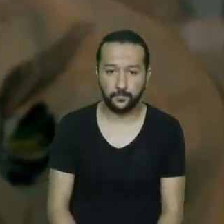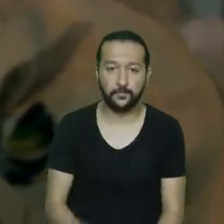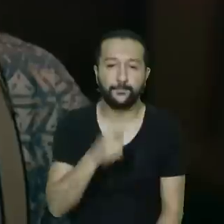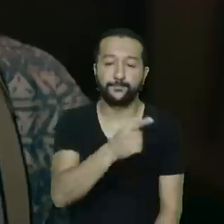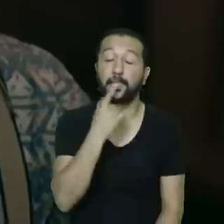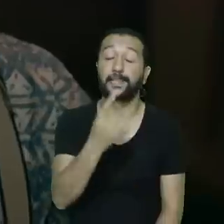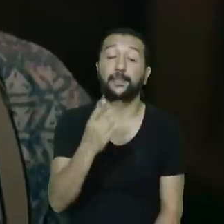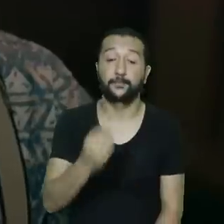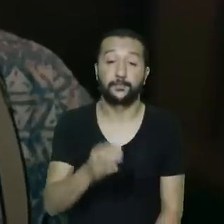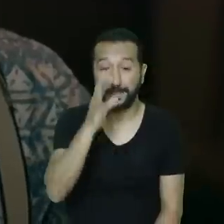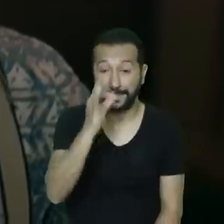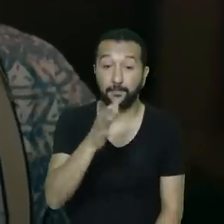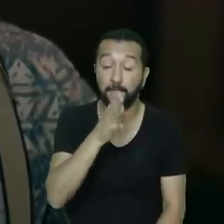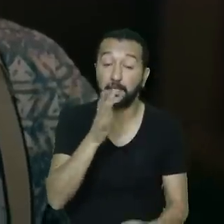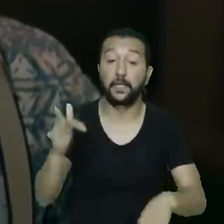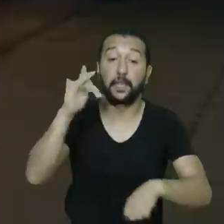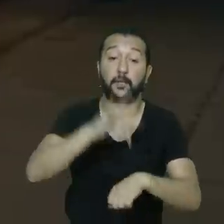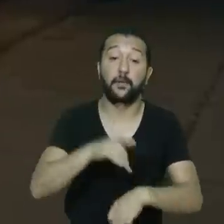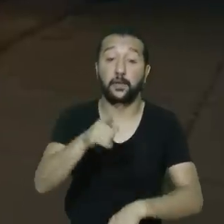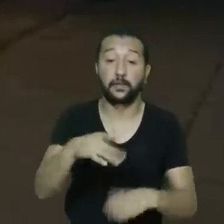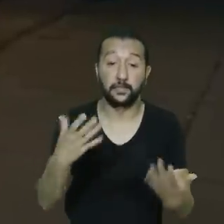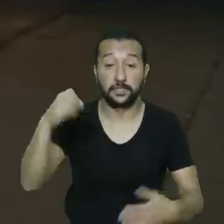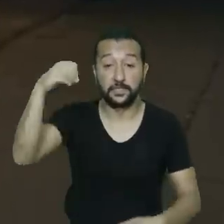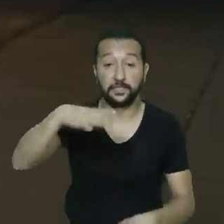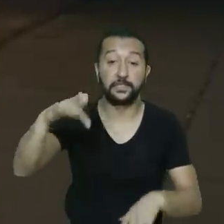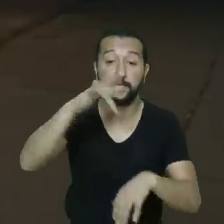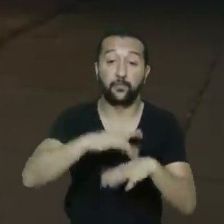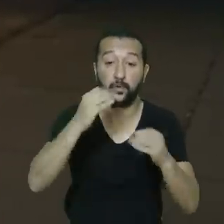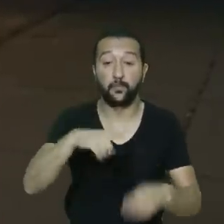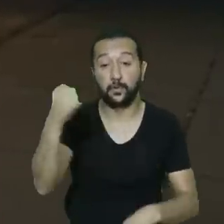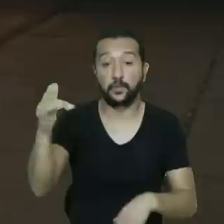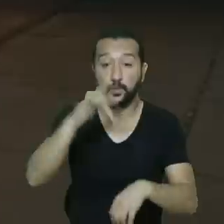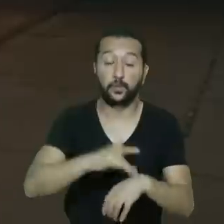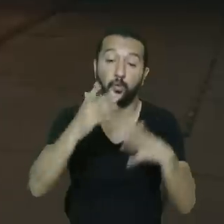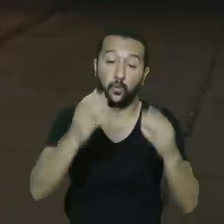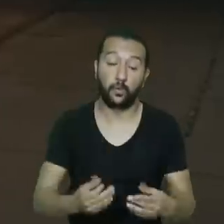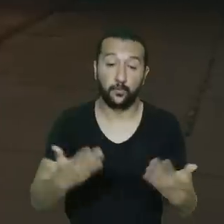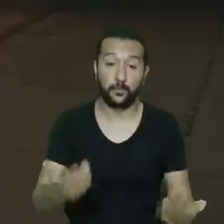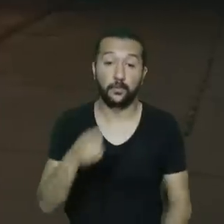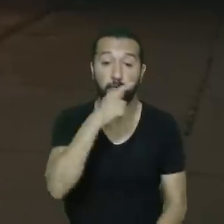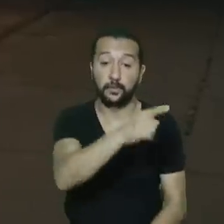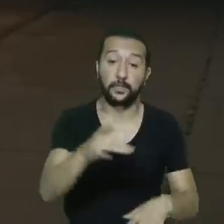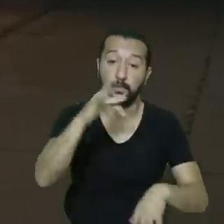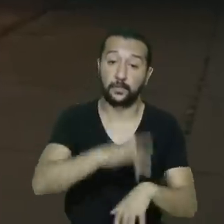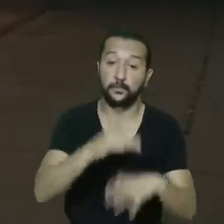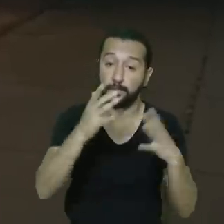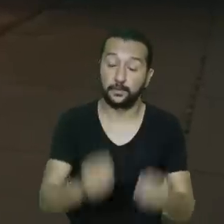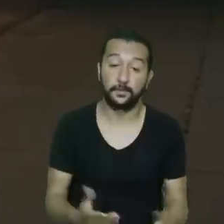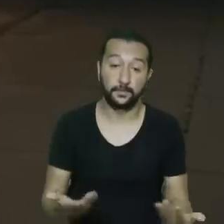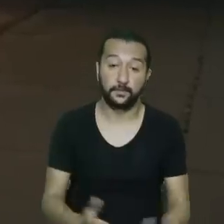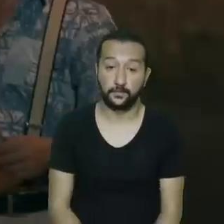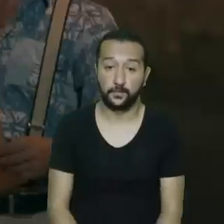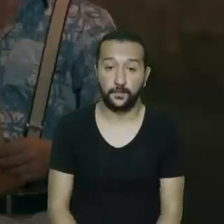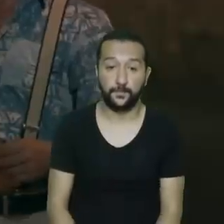Şey dedim, kim bile hangi tepe dedim. Işık Tepe olabilir, Abitlide Tepesi olabilir, Anırgan Tepesi